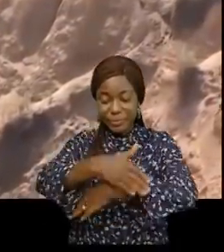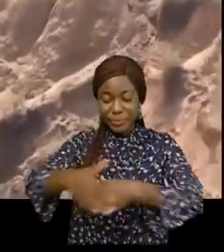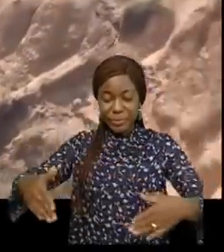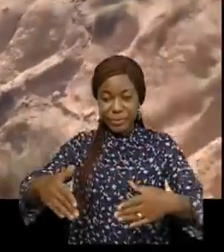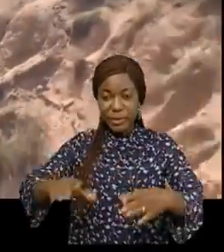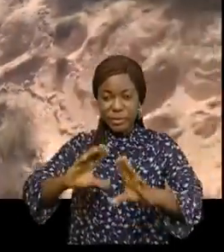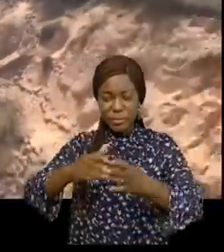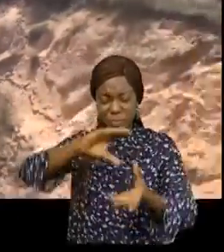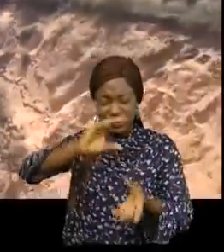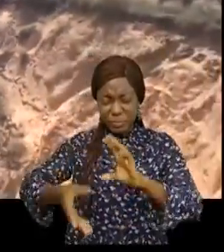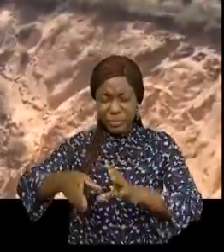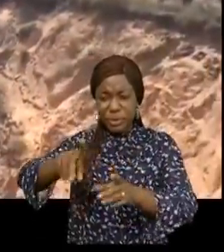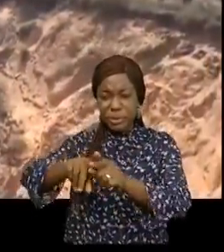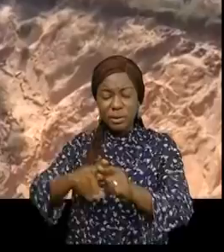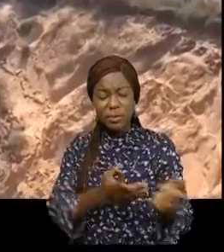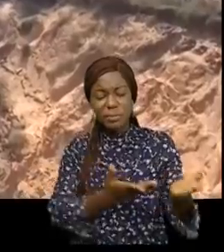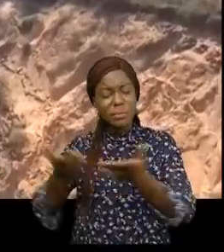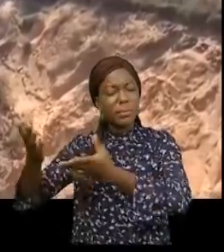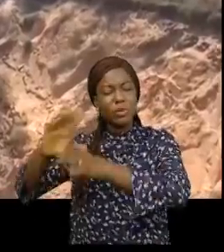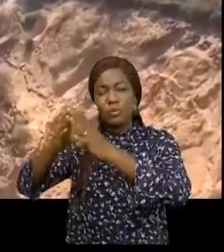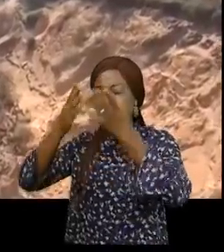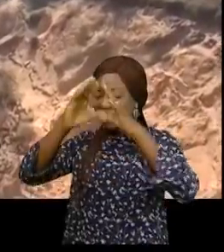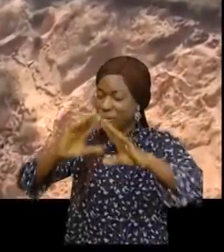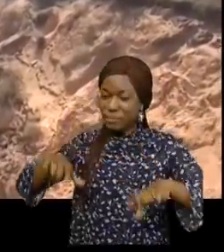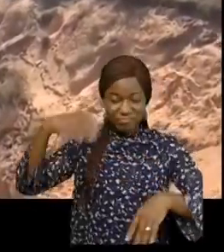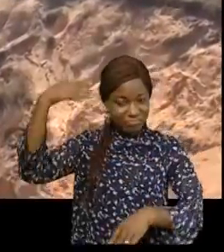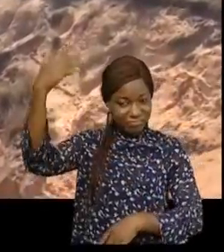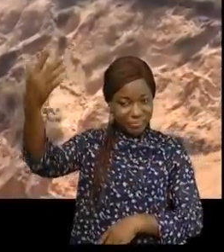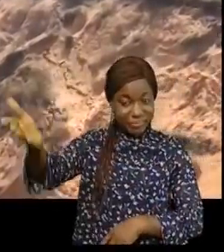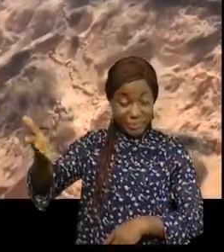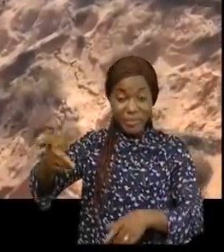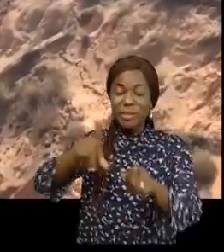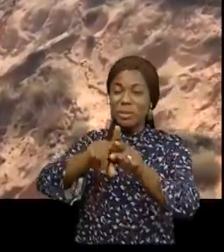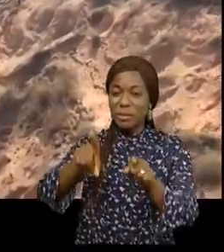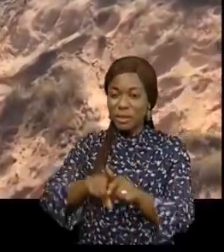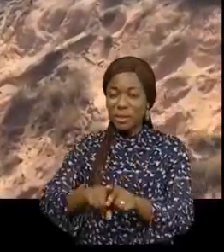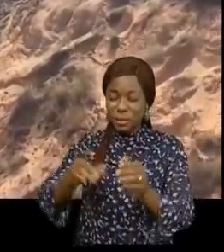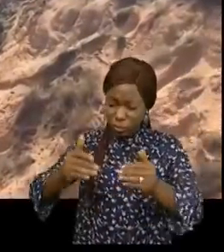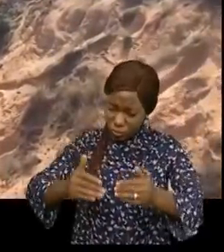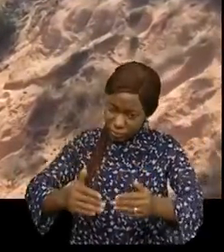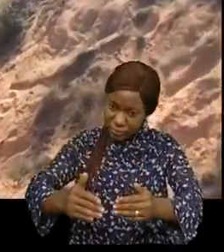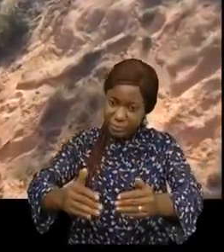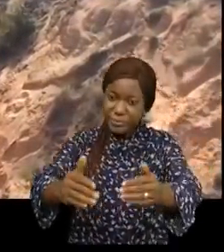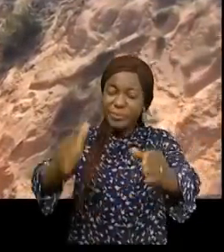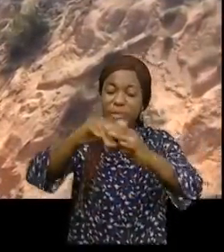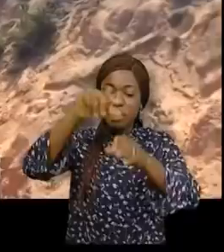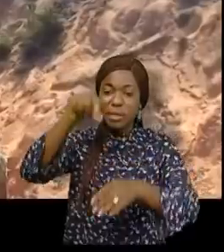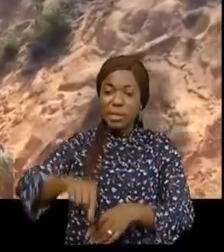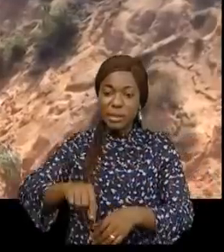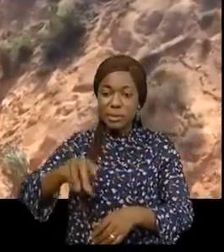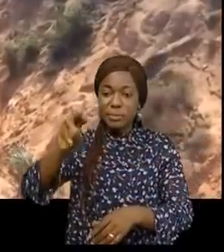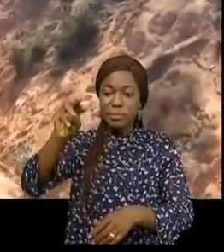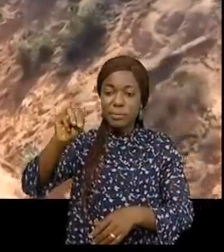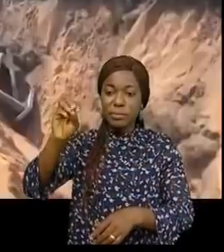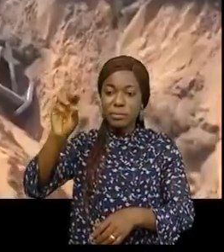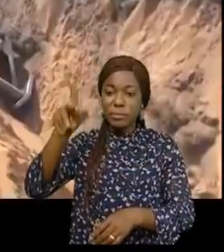ces drames qui risqueraient d'emporter toute la ville de Kenge dans les jours à venir. Notons que les ravins évoluant au quartier Moupépé a déjà englouti les